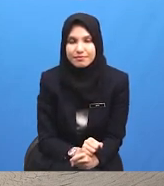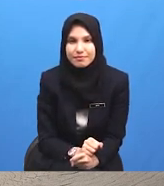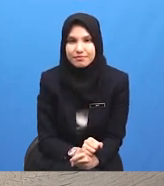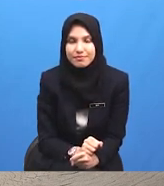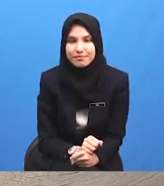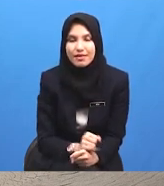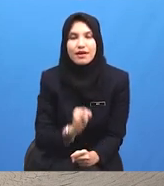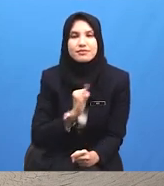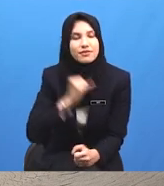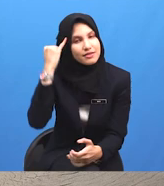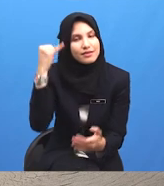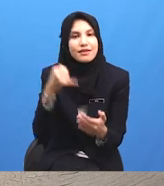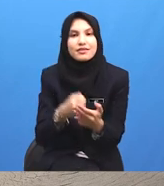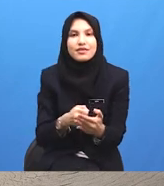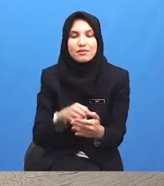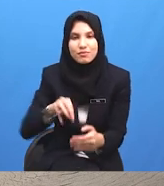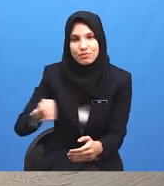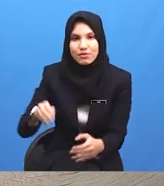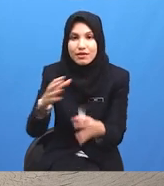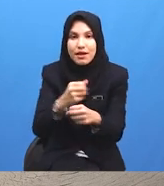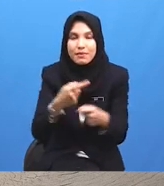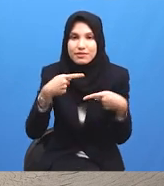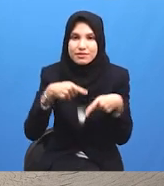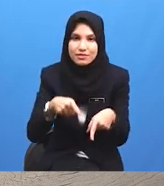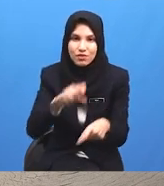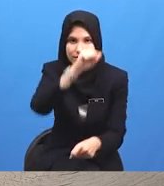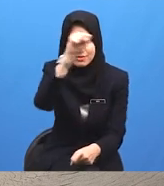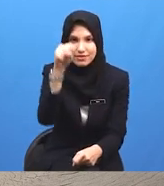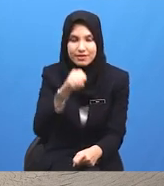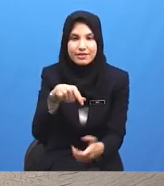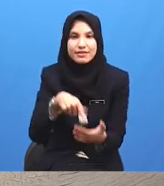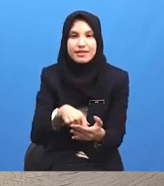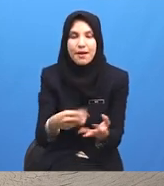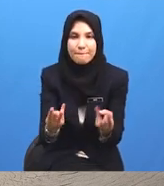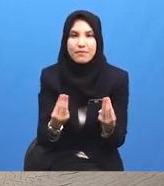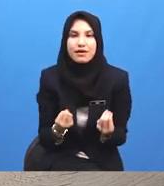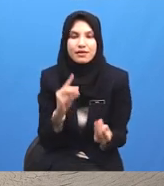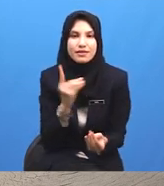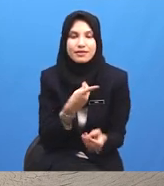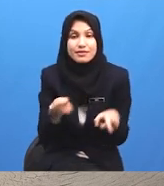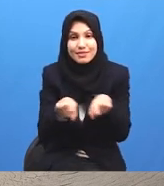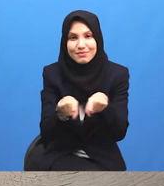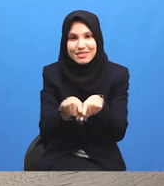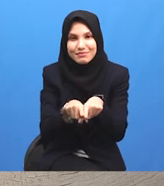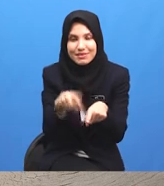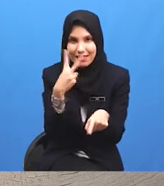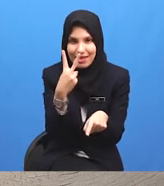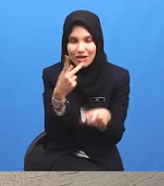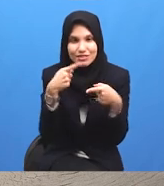Saya yakin murid-murid dapat jawab soalan ini. Mari kita sama-sama semak jawapan ini.